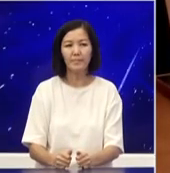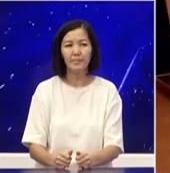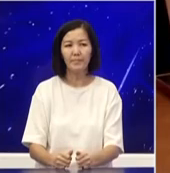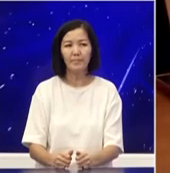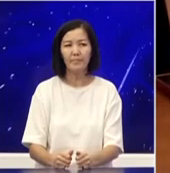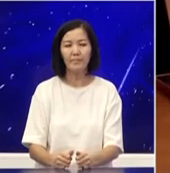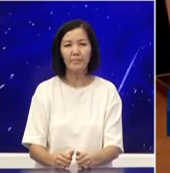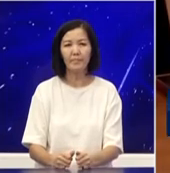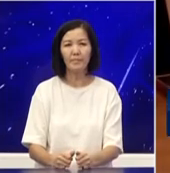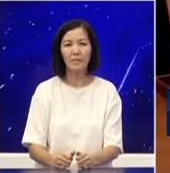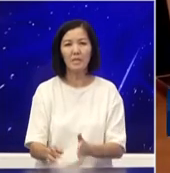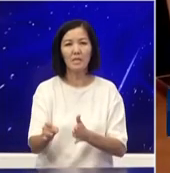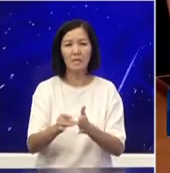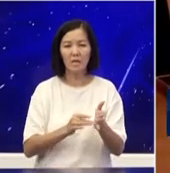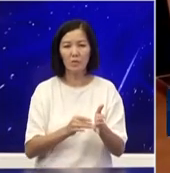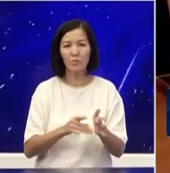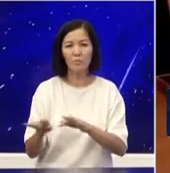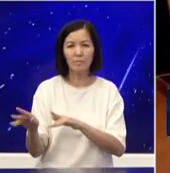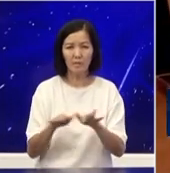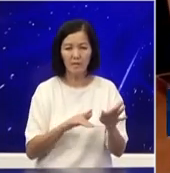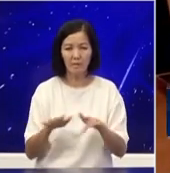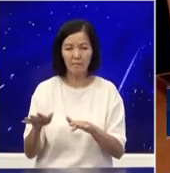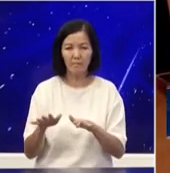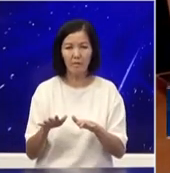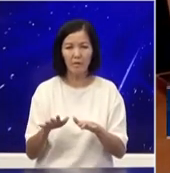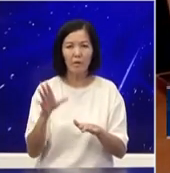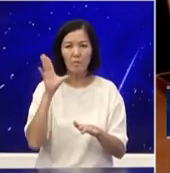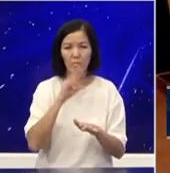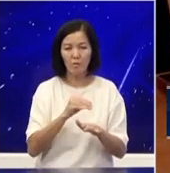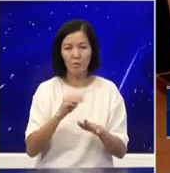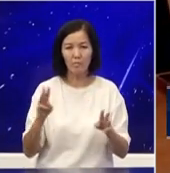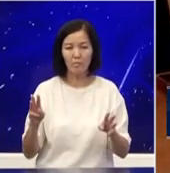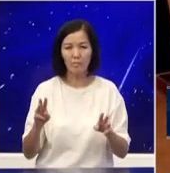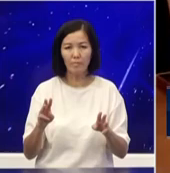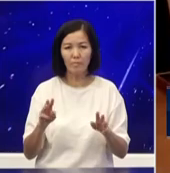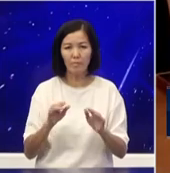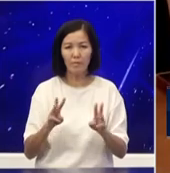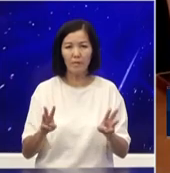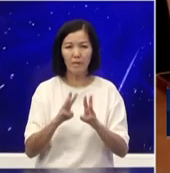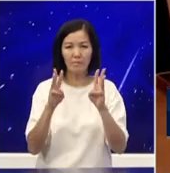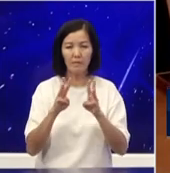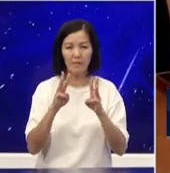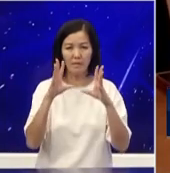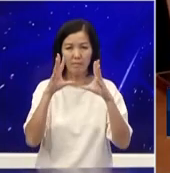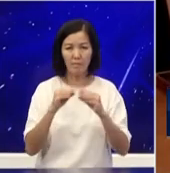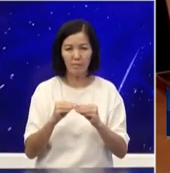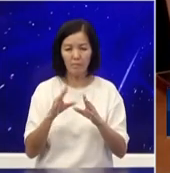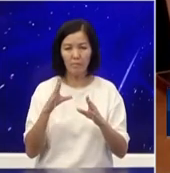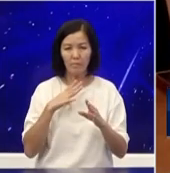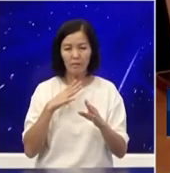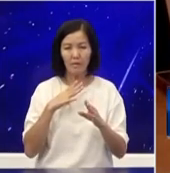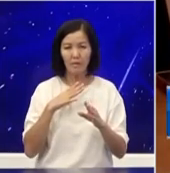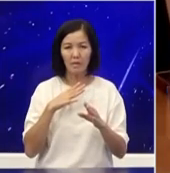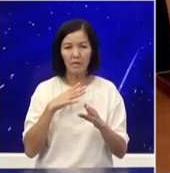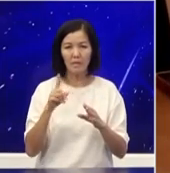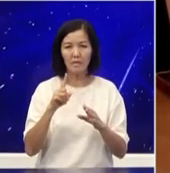Благодаря слаженным действиям удалось предотвратить распространение огня на кровлю. Пожар локализован